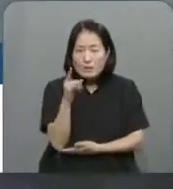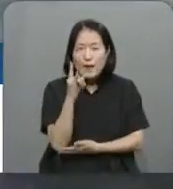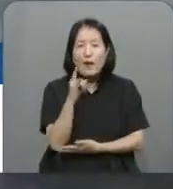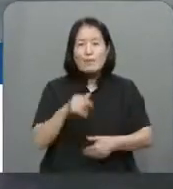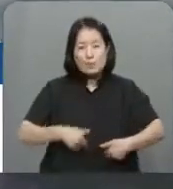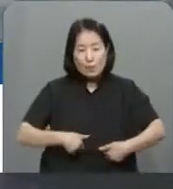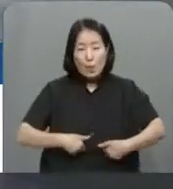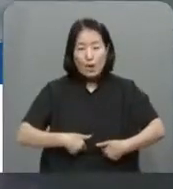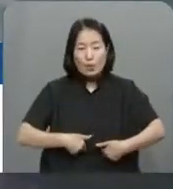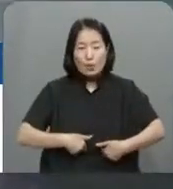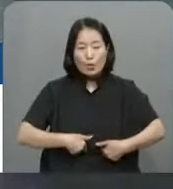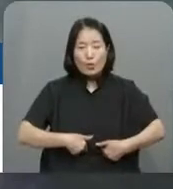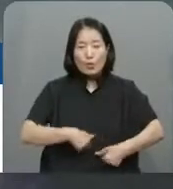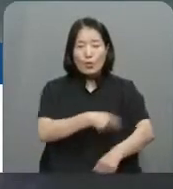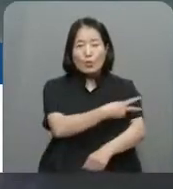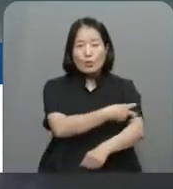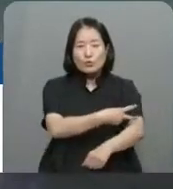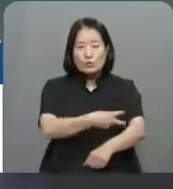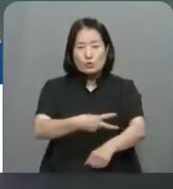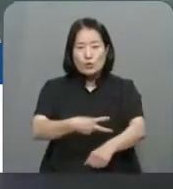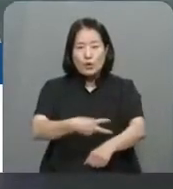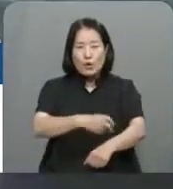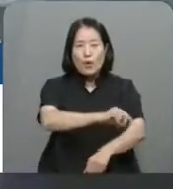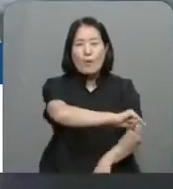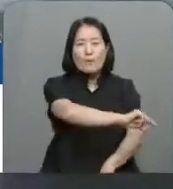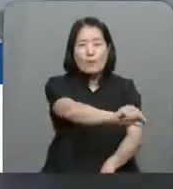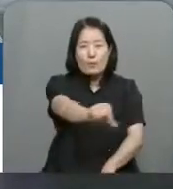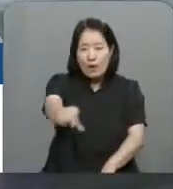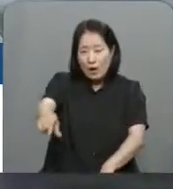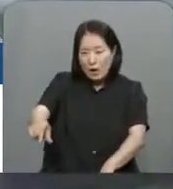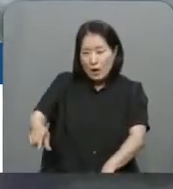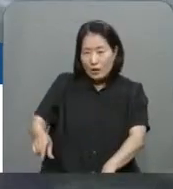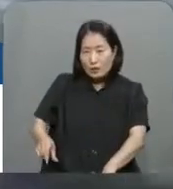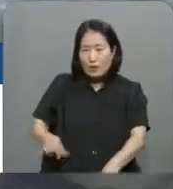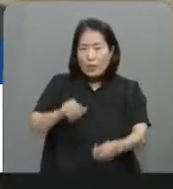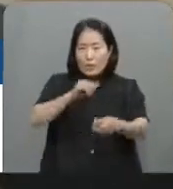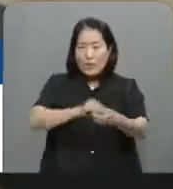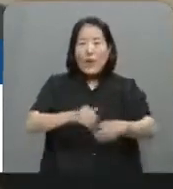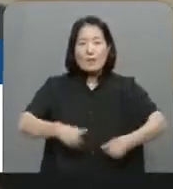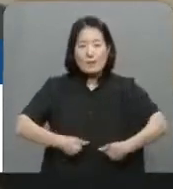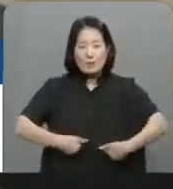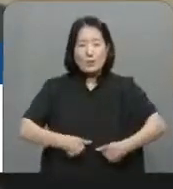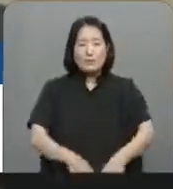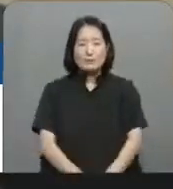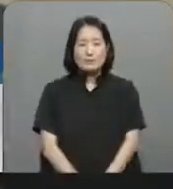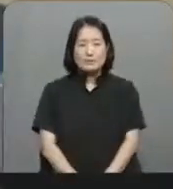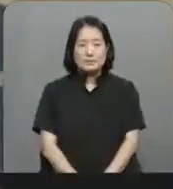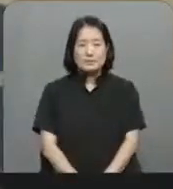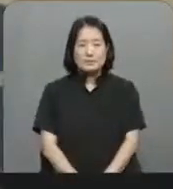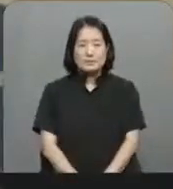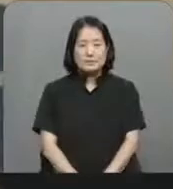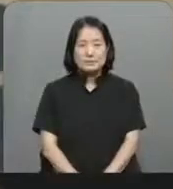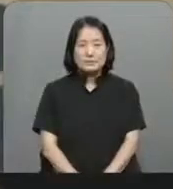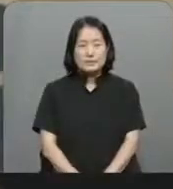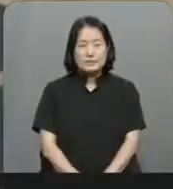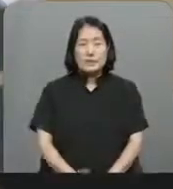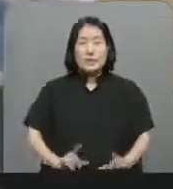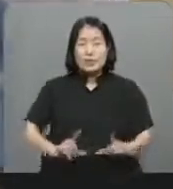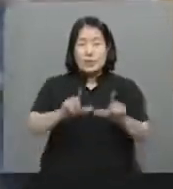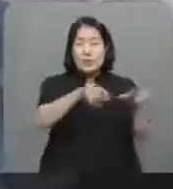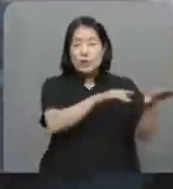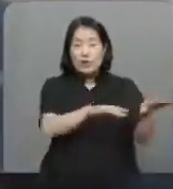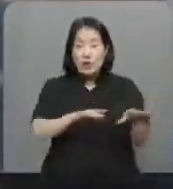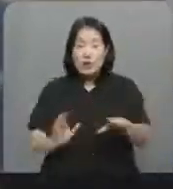아니면은 그렇게 수영을 절제할 수 있는 그런 제한선 같은 것이 필요할 것 같습니다. 더욱이 최근